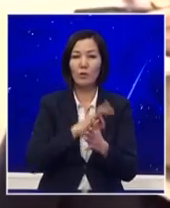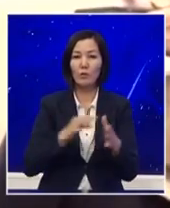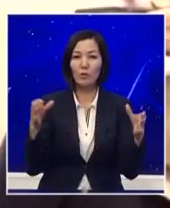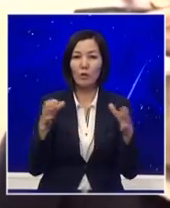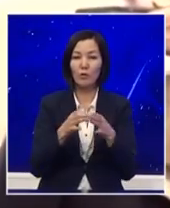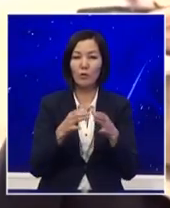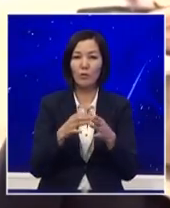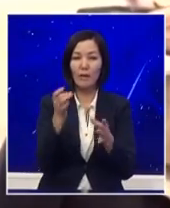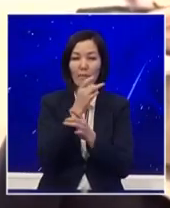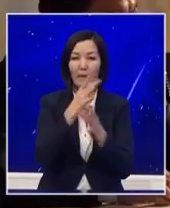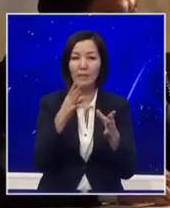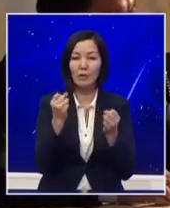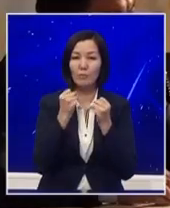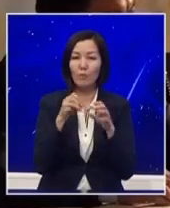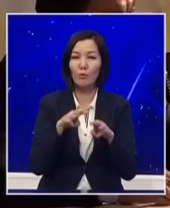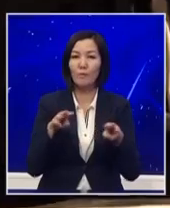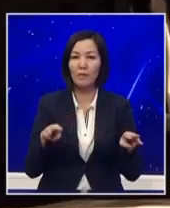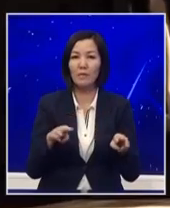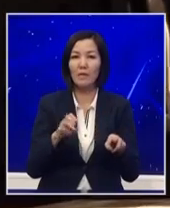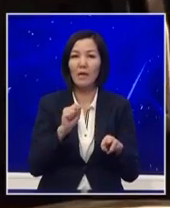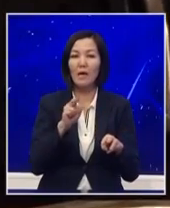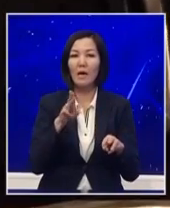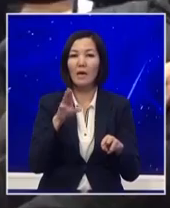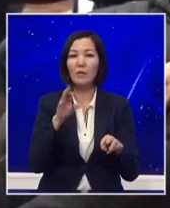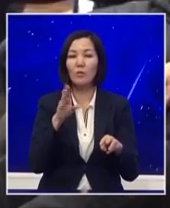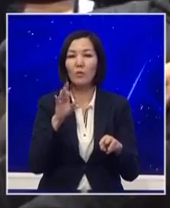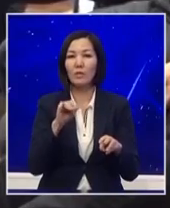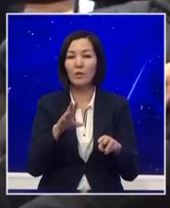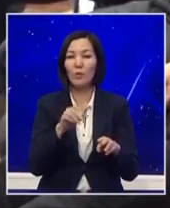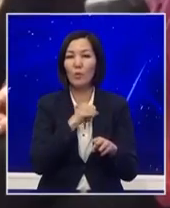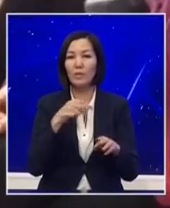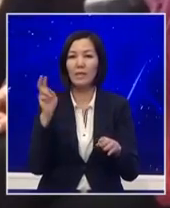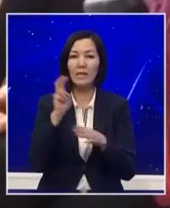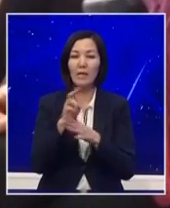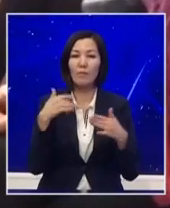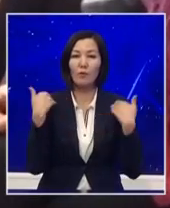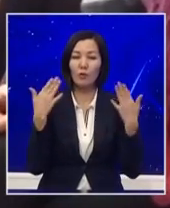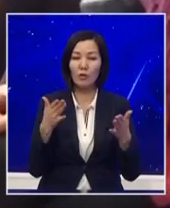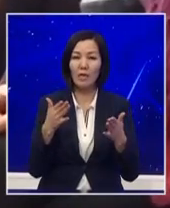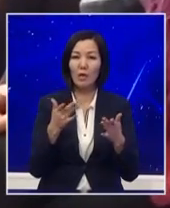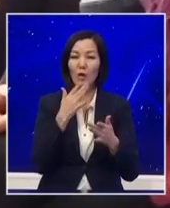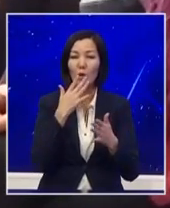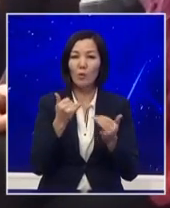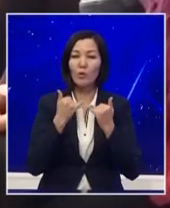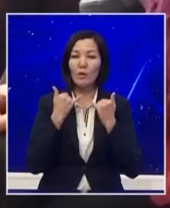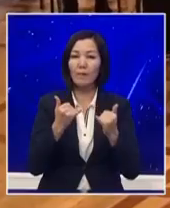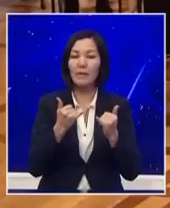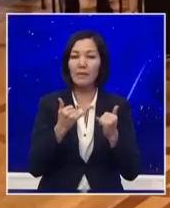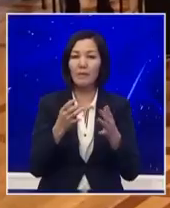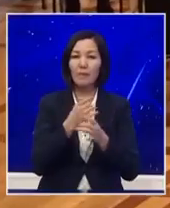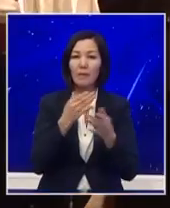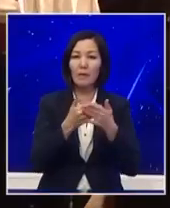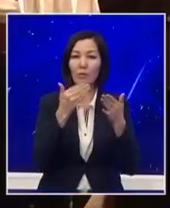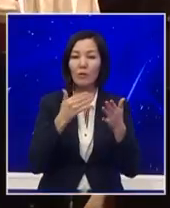ұжымды мәдениет және спорт министрі Ақтоты Райымқұлова арнайы келіп құттықтады. Ұлттық мәртебе мерейтой қарсаңында